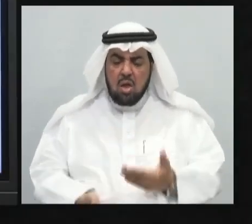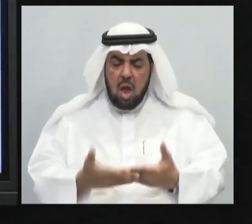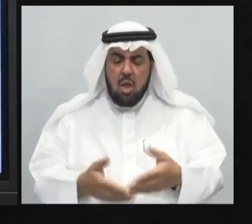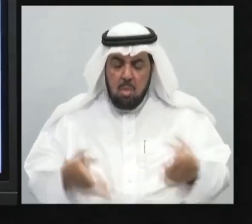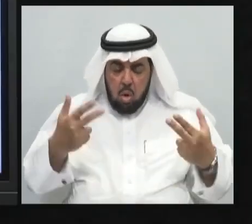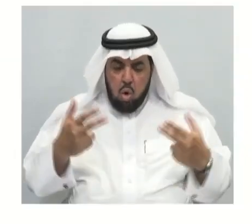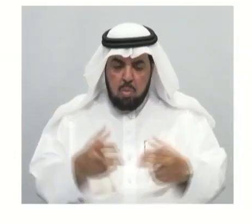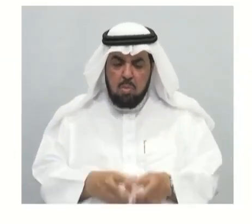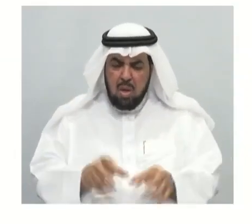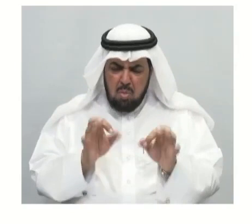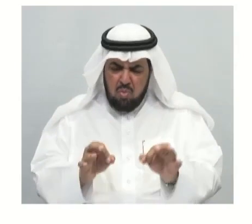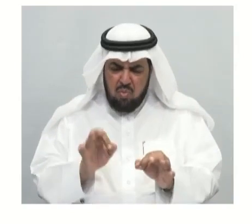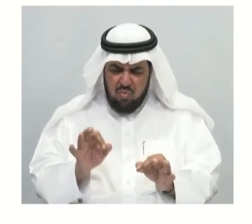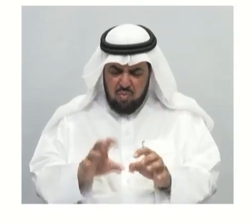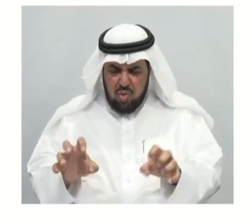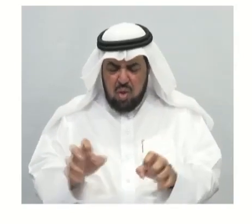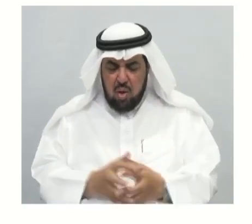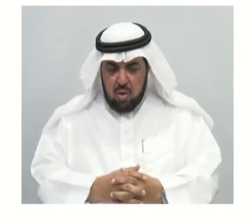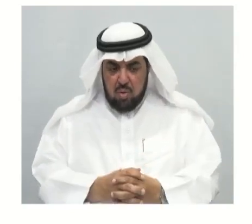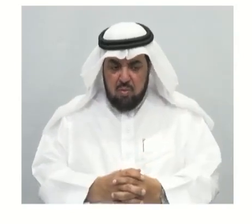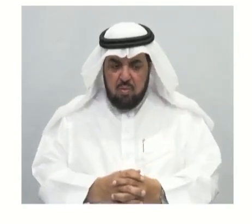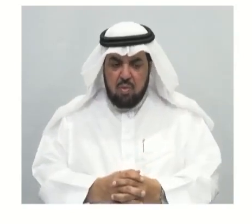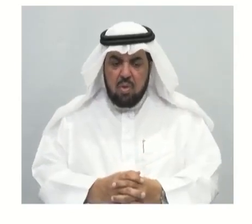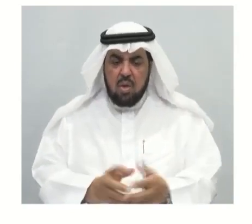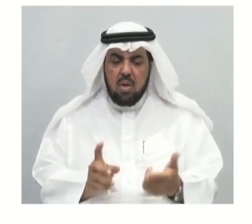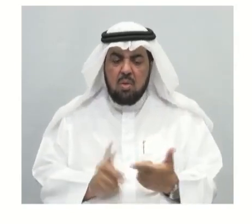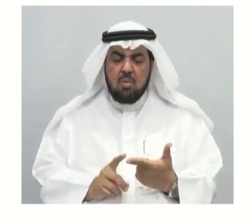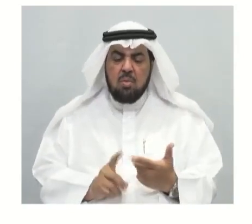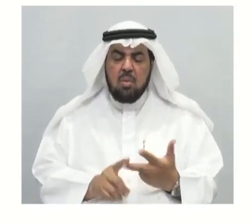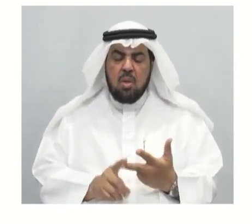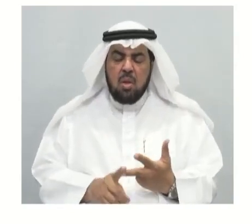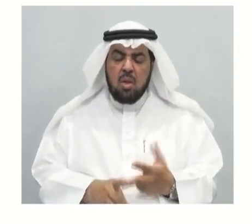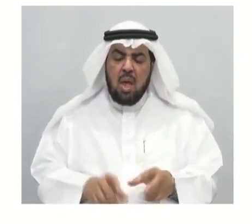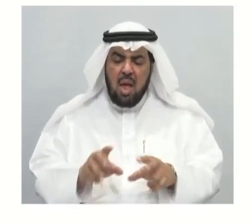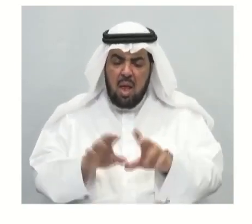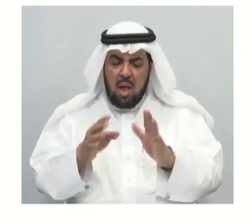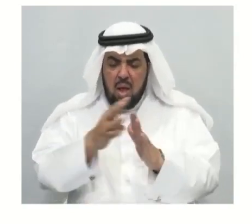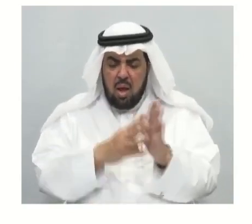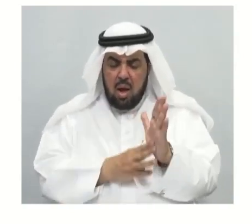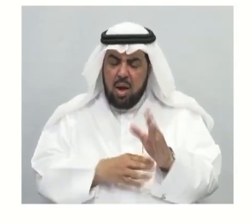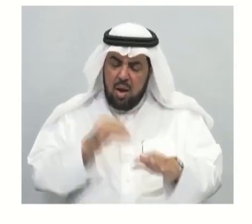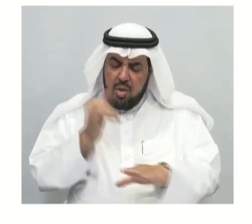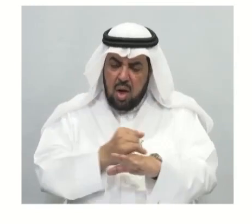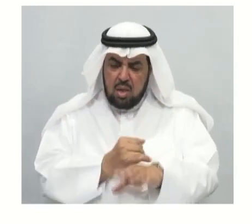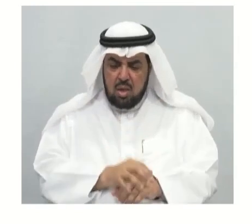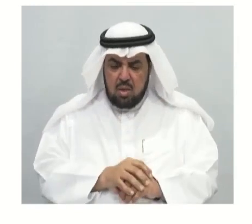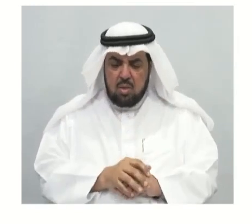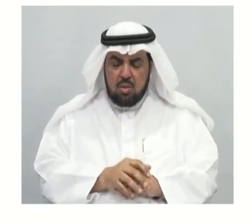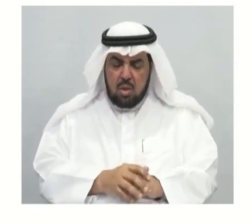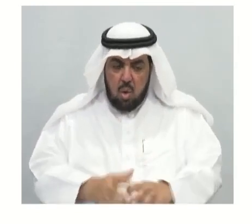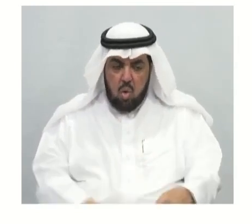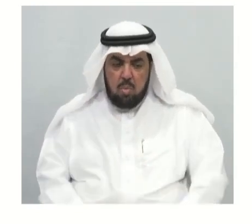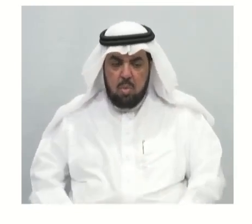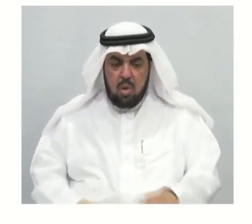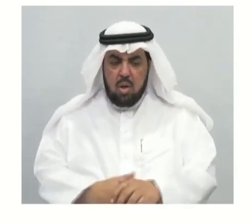معلومات مفصله النص الاساسي في مكونات تقرير الاعمال يتكون